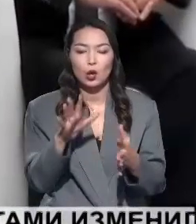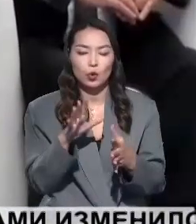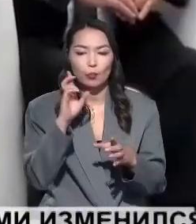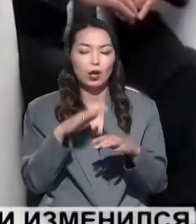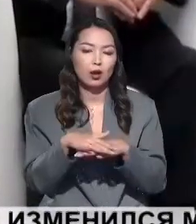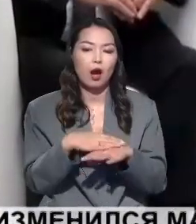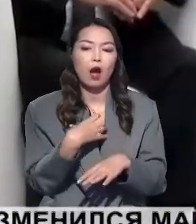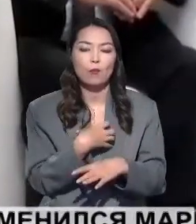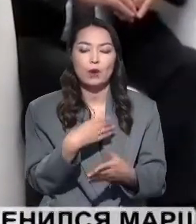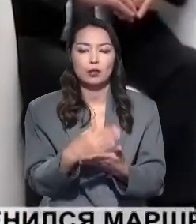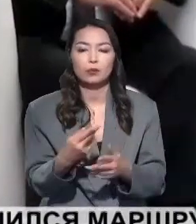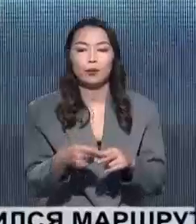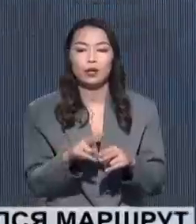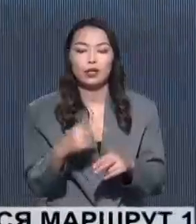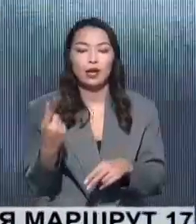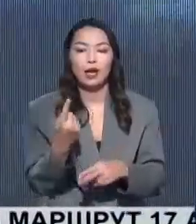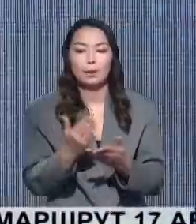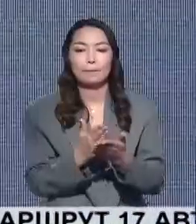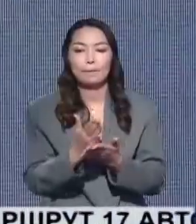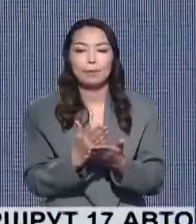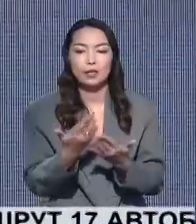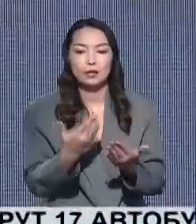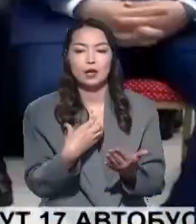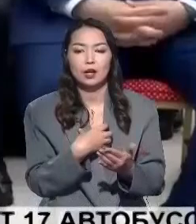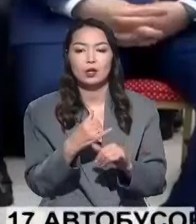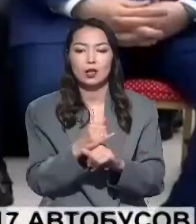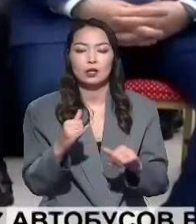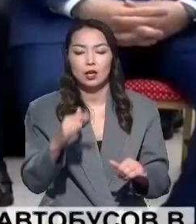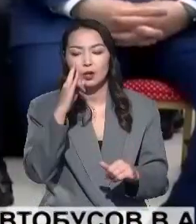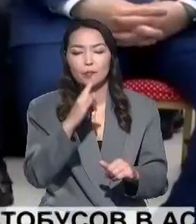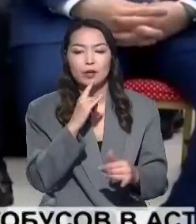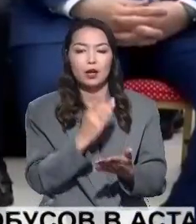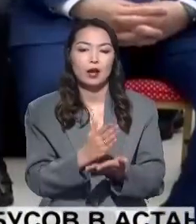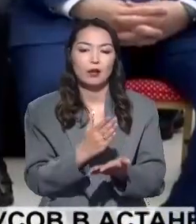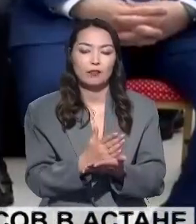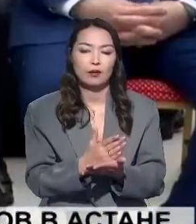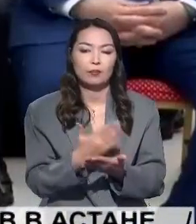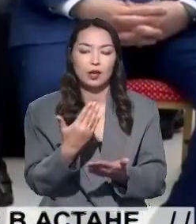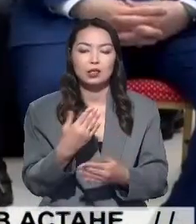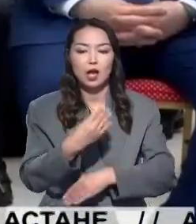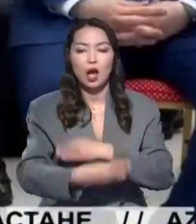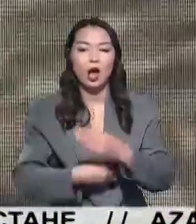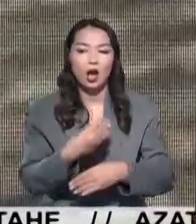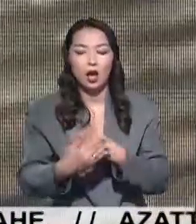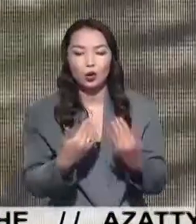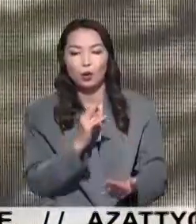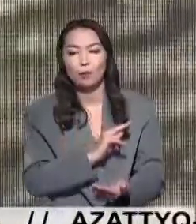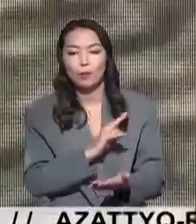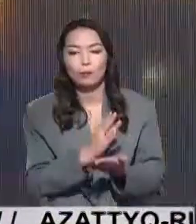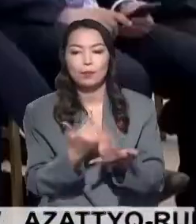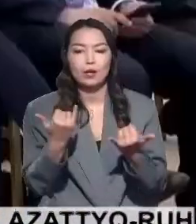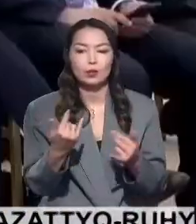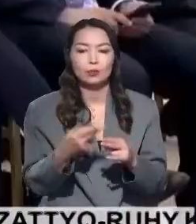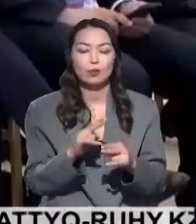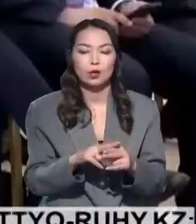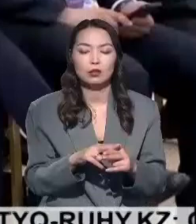аксиома. Поэтому одним из стратегических приоритетов развития Казахстана является агропромышленный комплекс. Сегодня мы ставим перед